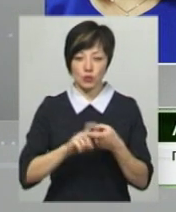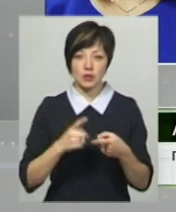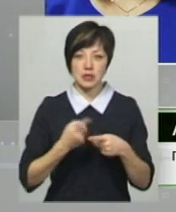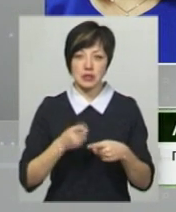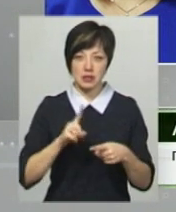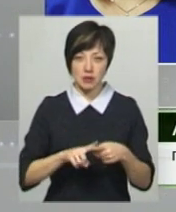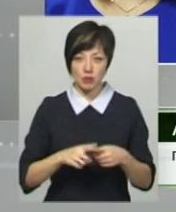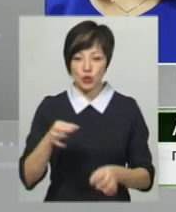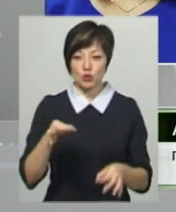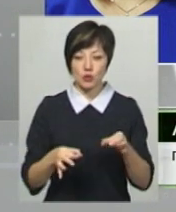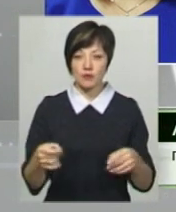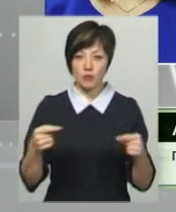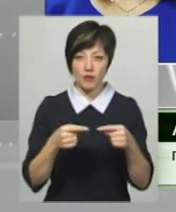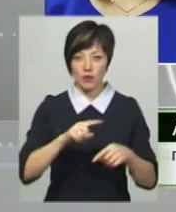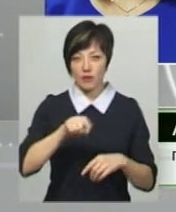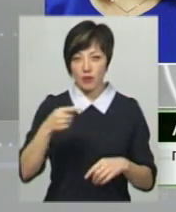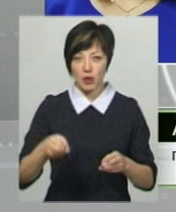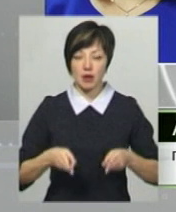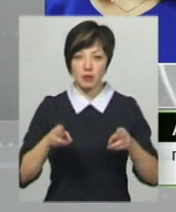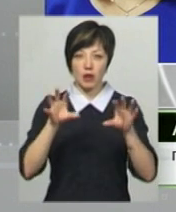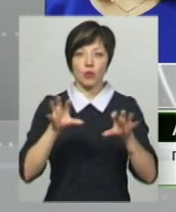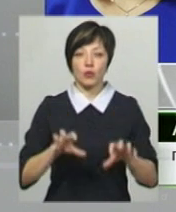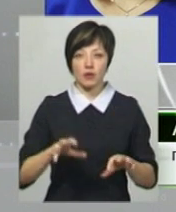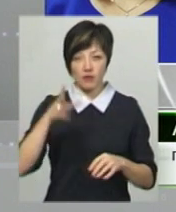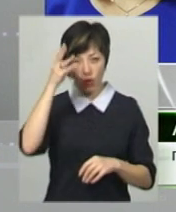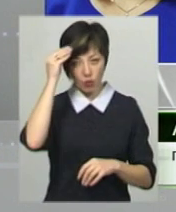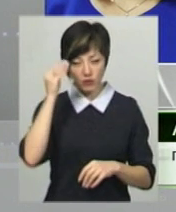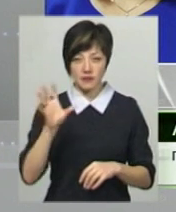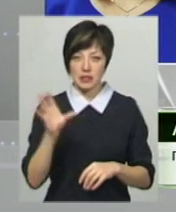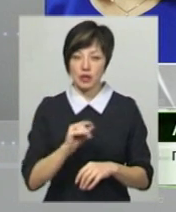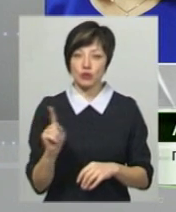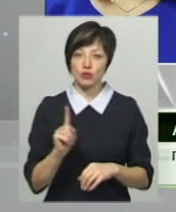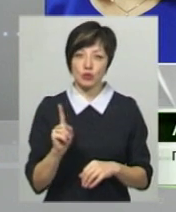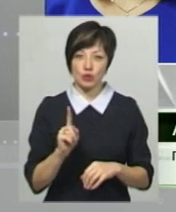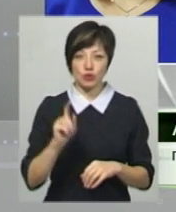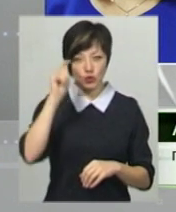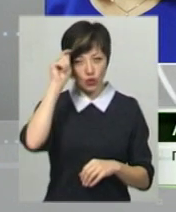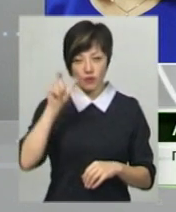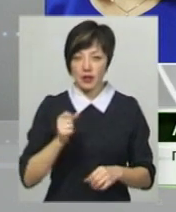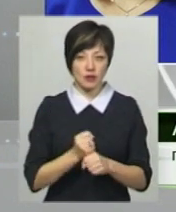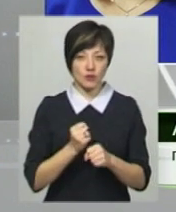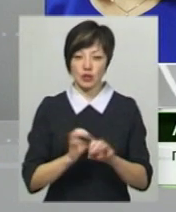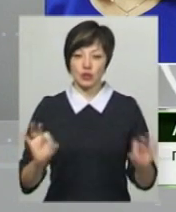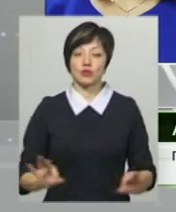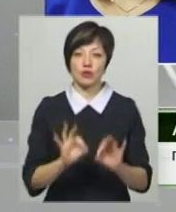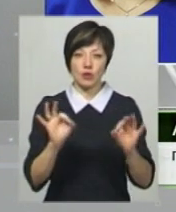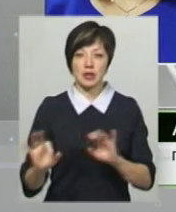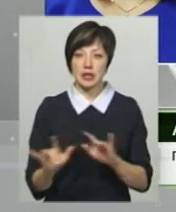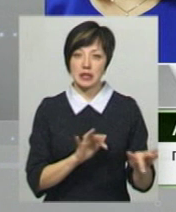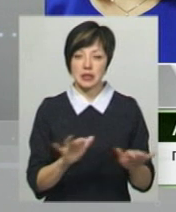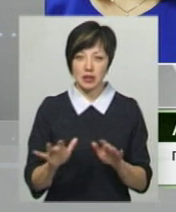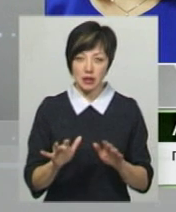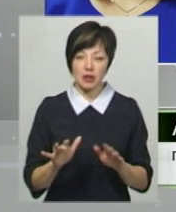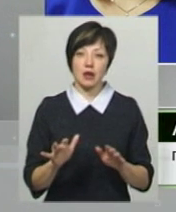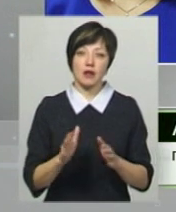Відповідності до вимог Кримінального кодексу України, враховуючи те, що чоловік не вчинив жодних дій на